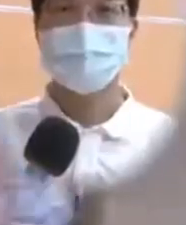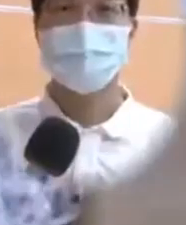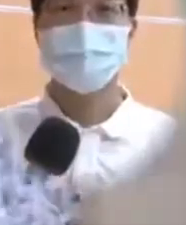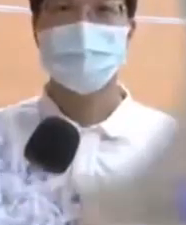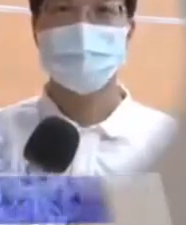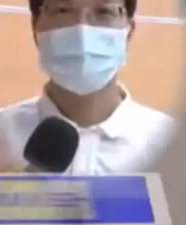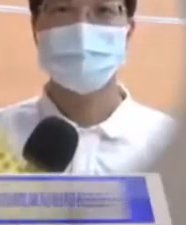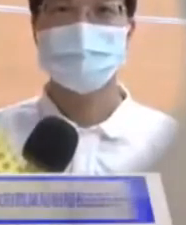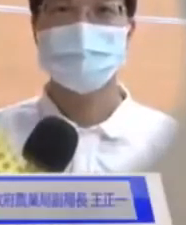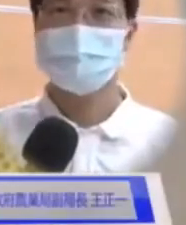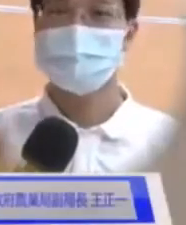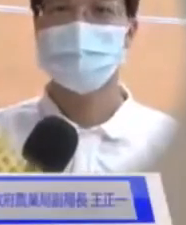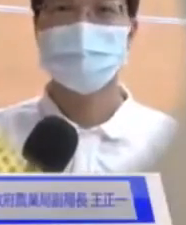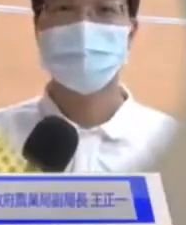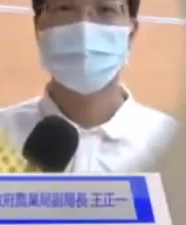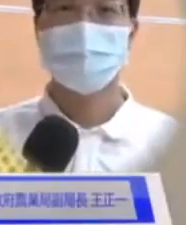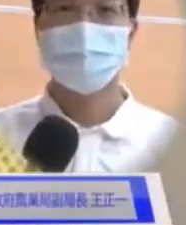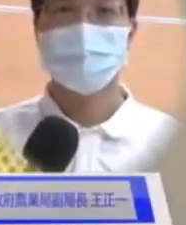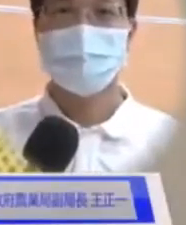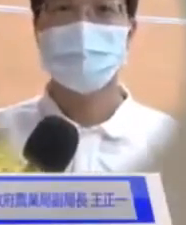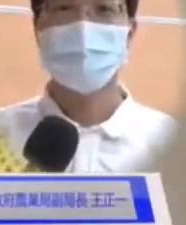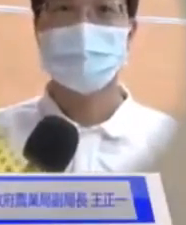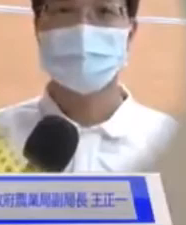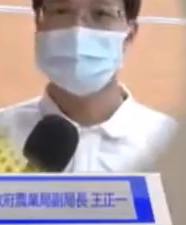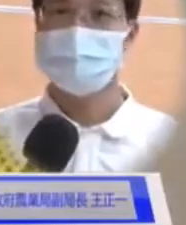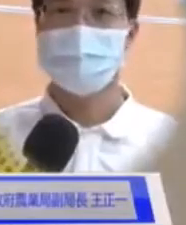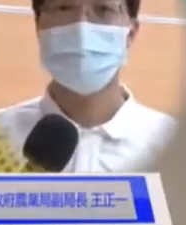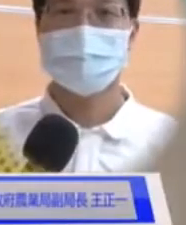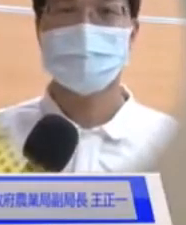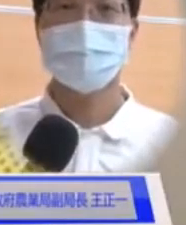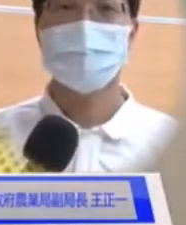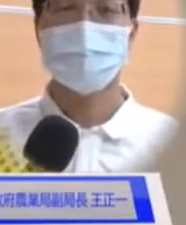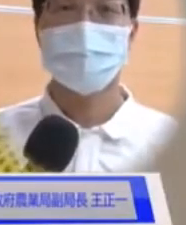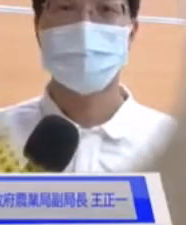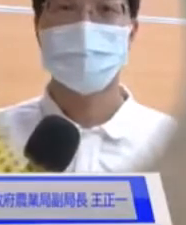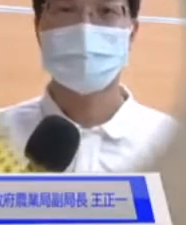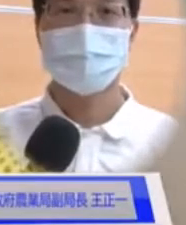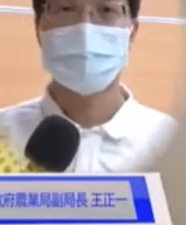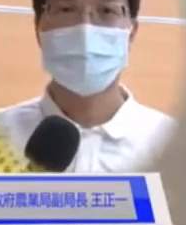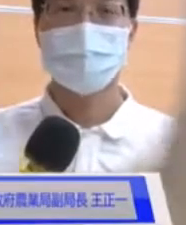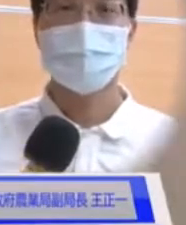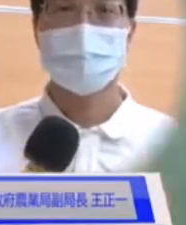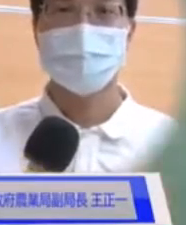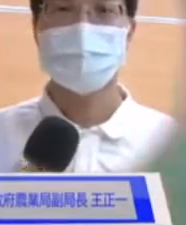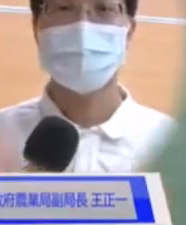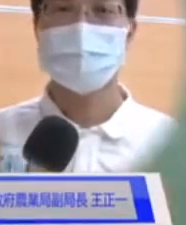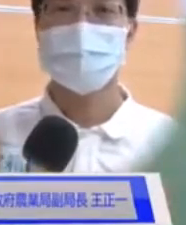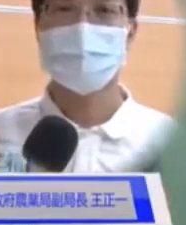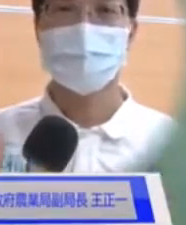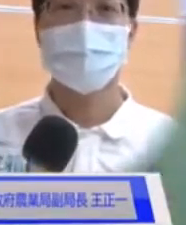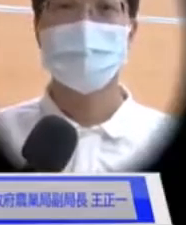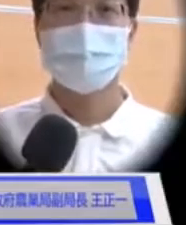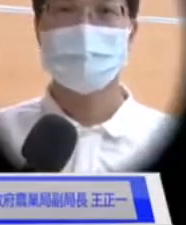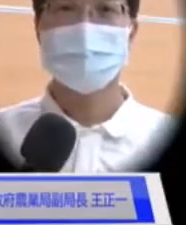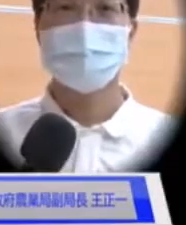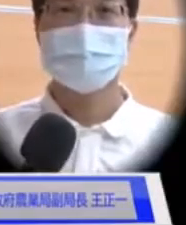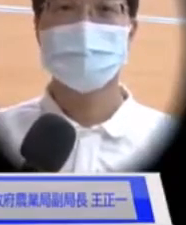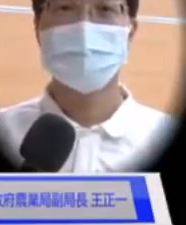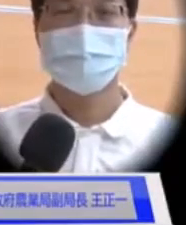金黄芒果限时限量的特惠，2个礼拜只有600箱，我们金黄芒果 A 级金黄芒